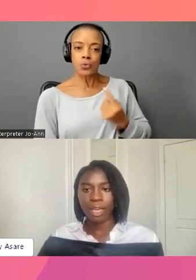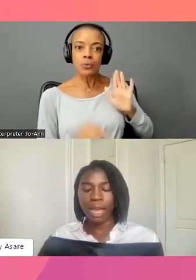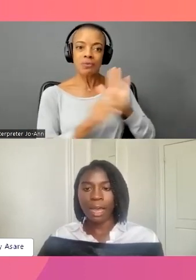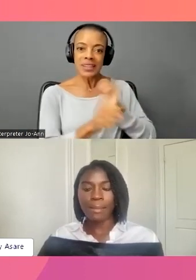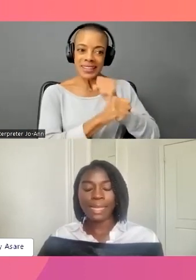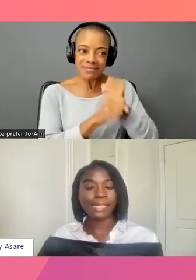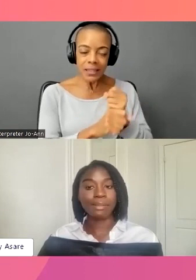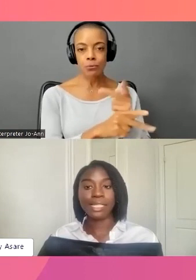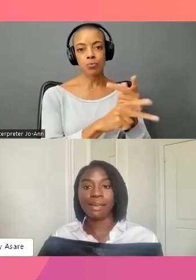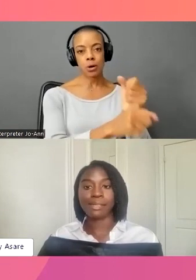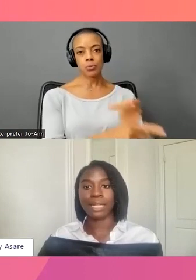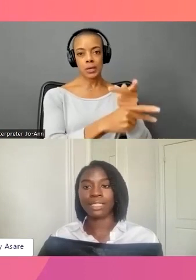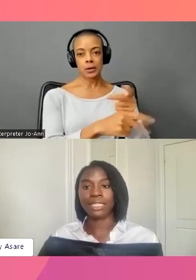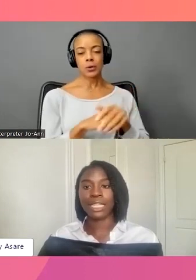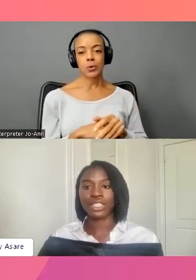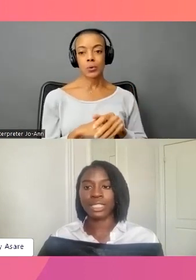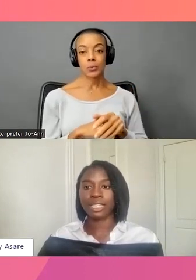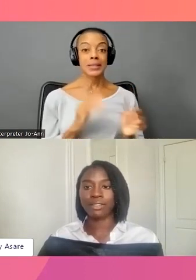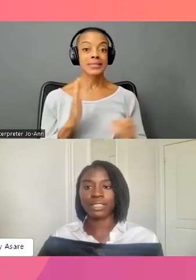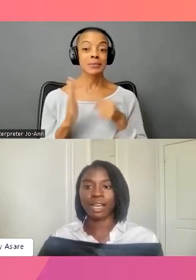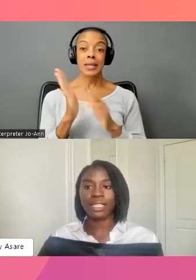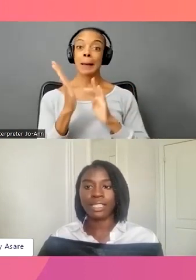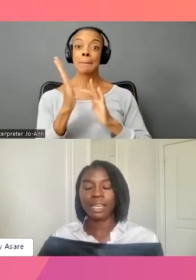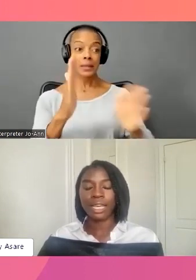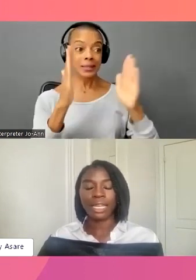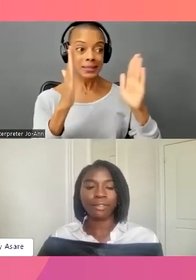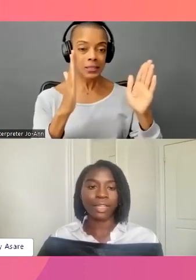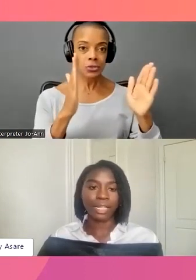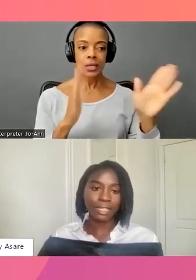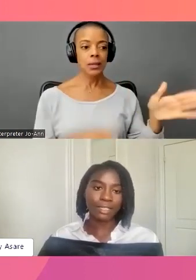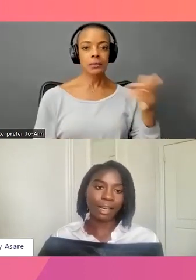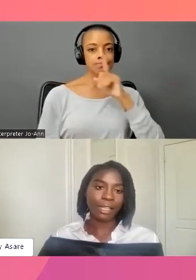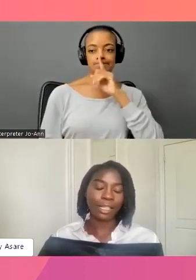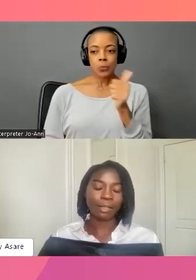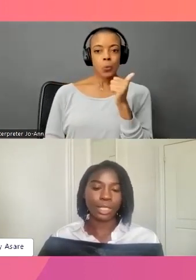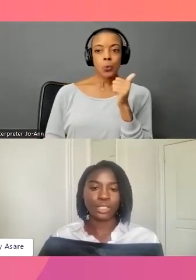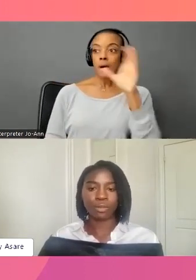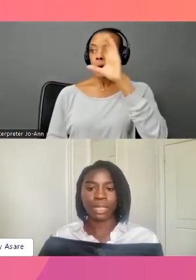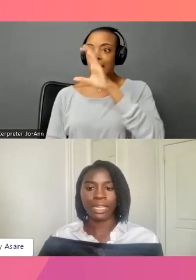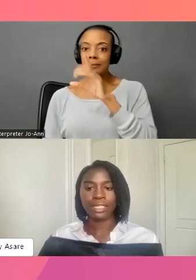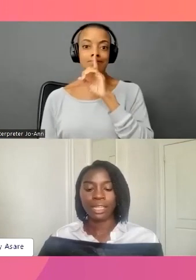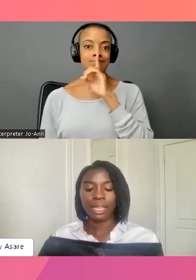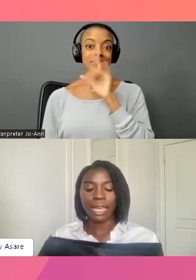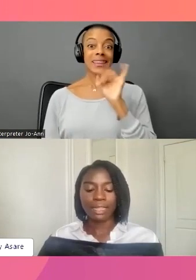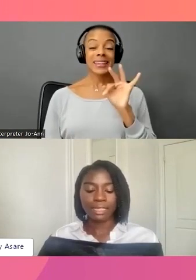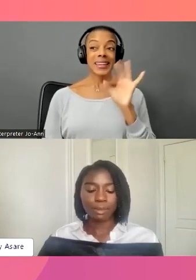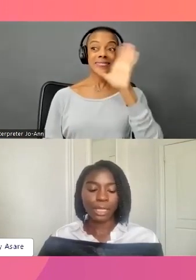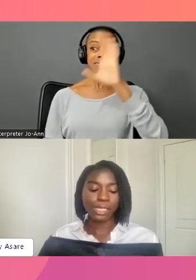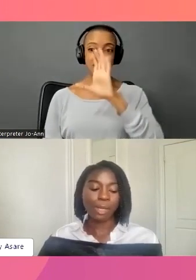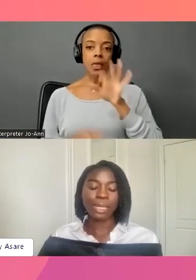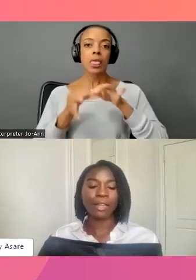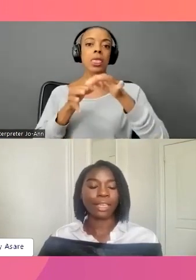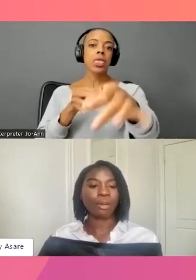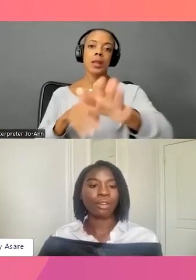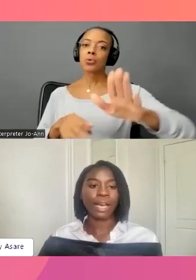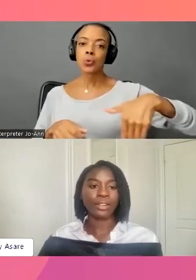intervenir elles-mêmes pour obtenir des soins appropriés. Et parfois, aucune attention médicale n'est